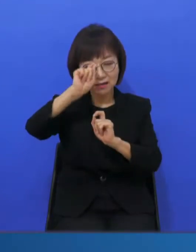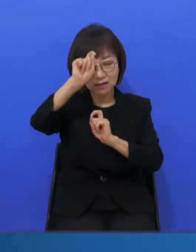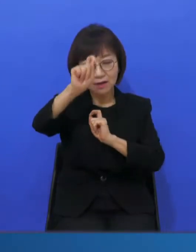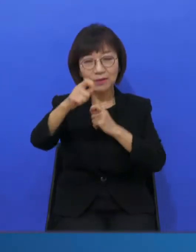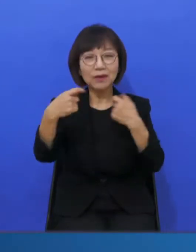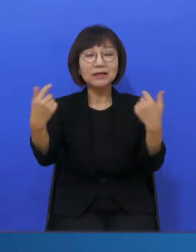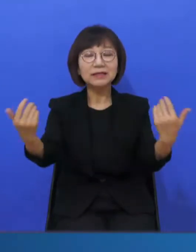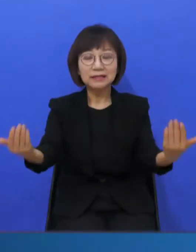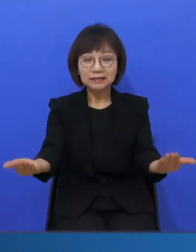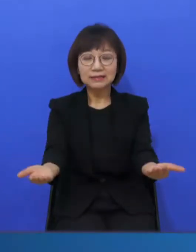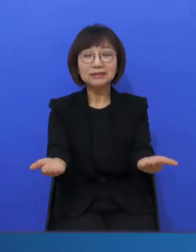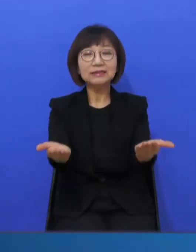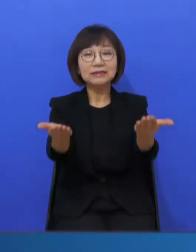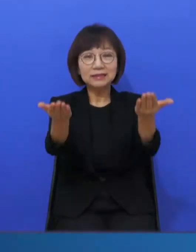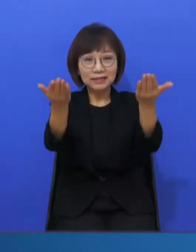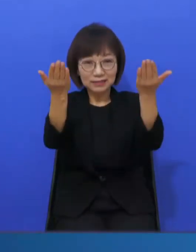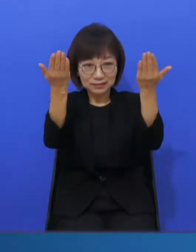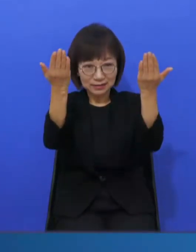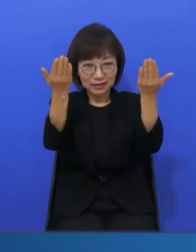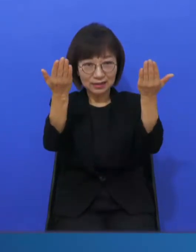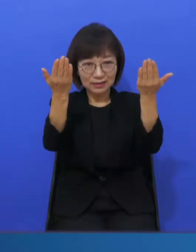찬양 영원히